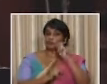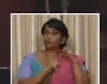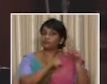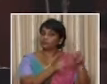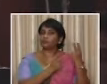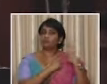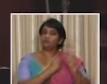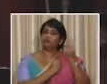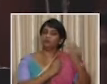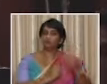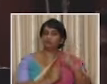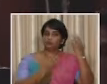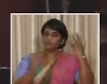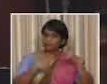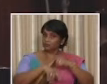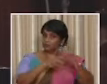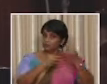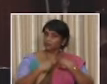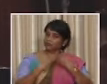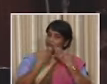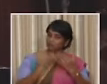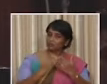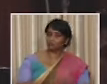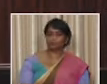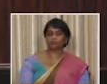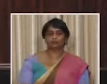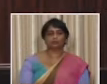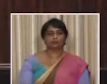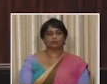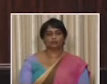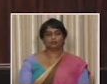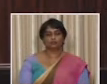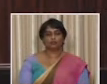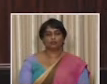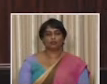දෙන්න කියලා ඉල්ලීම කරමින් අවස්ථාව ලබා දීම ගැන ස්තුතියි. භූමි ස්තුතියි. කරු වඩිවෙල් සුරේෂ්.